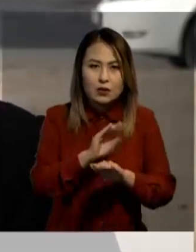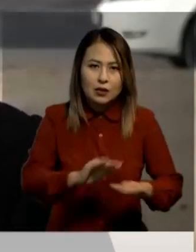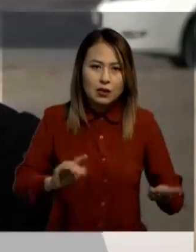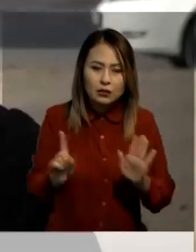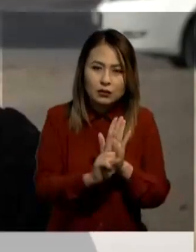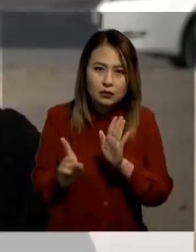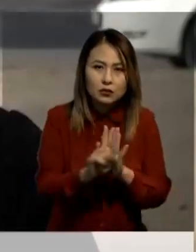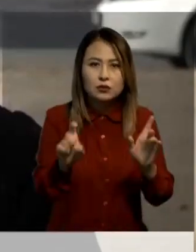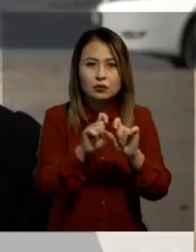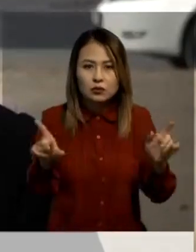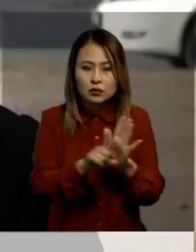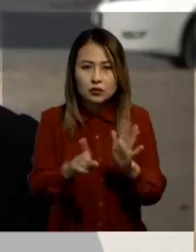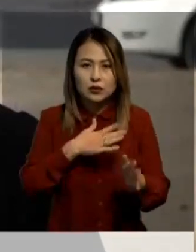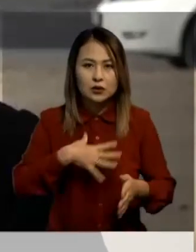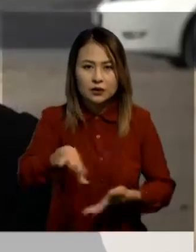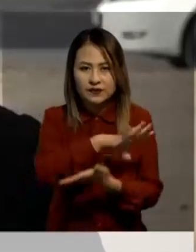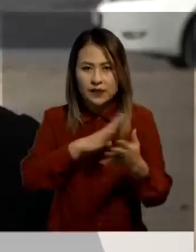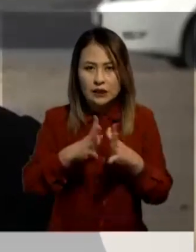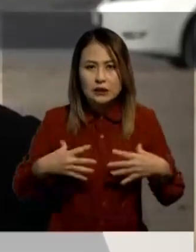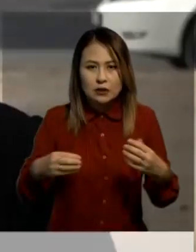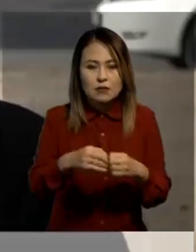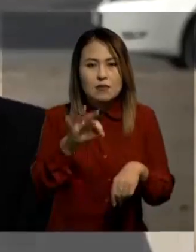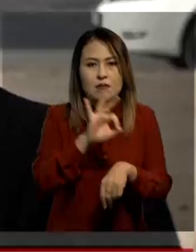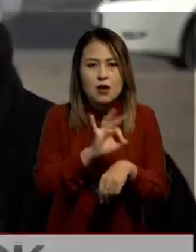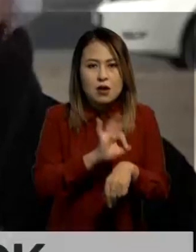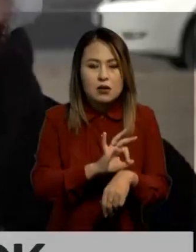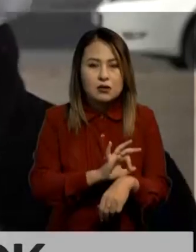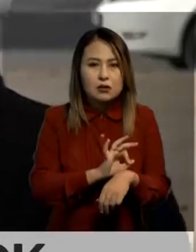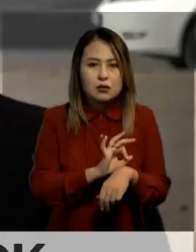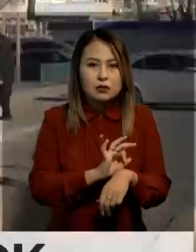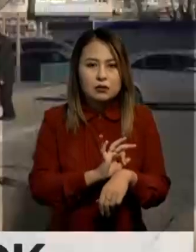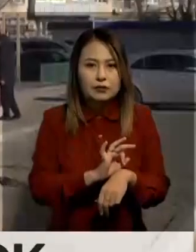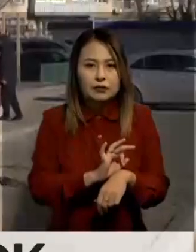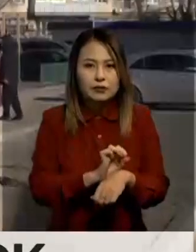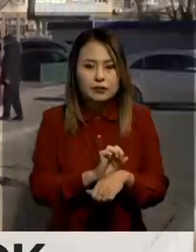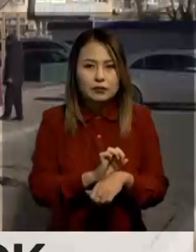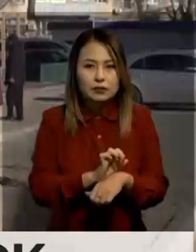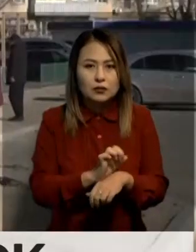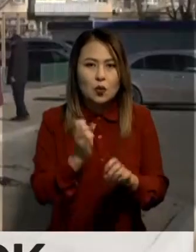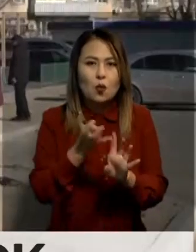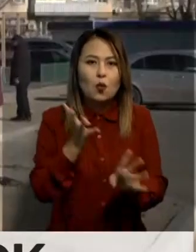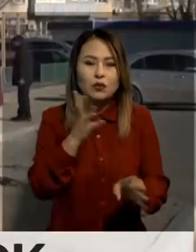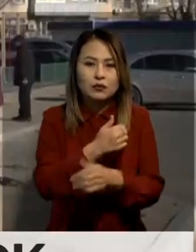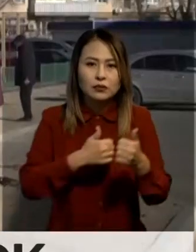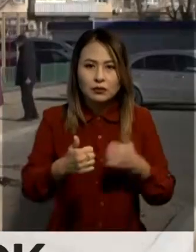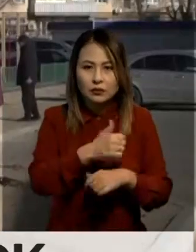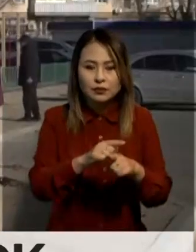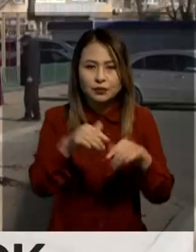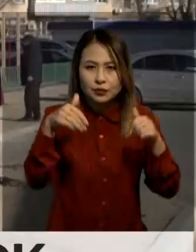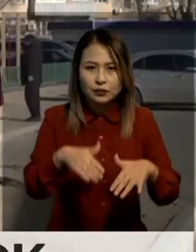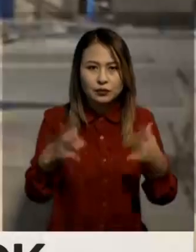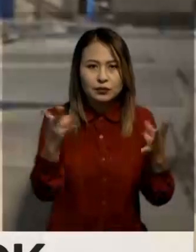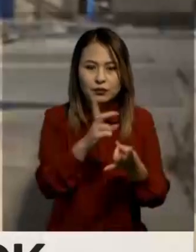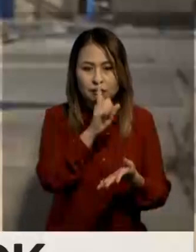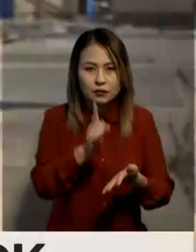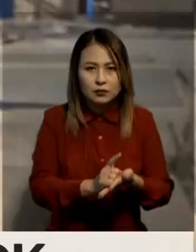бар, мектепке баратын өзіміз бәріміз бірімізден соң біріміз ауырамыз. Бірнеше жылдан бері келе жатқан бұны шешу болу керек